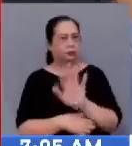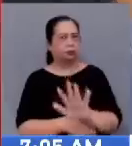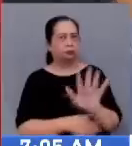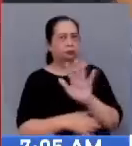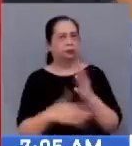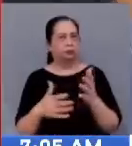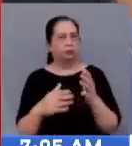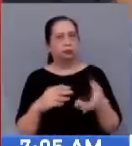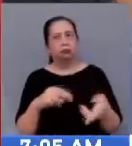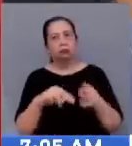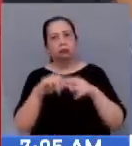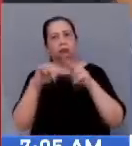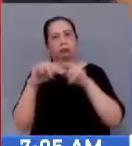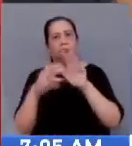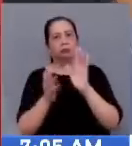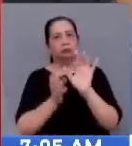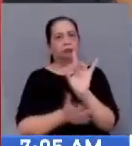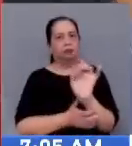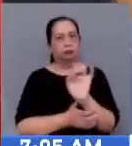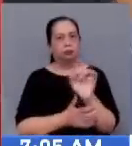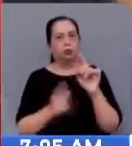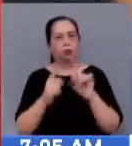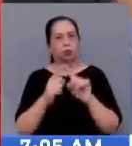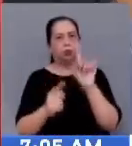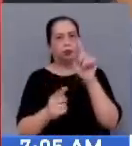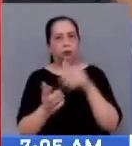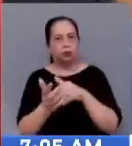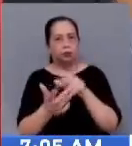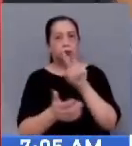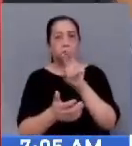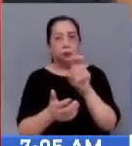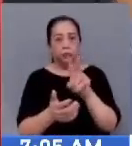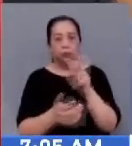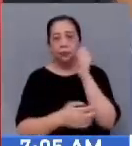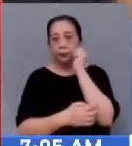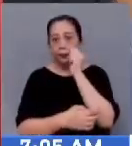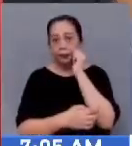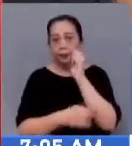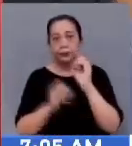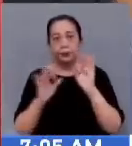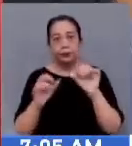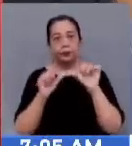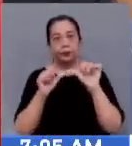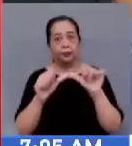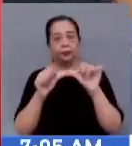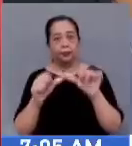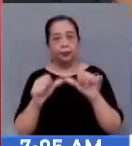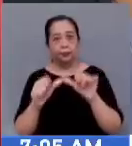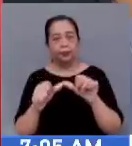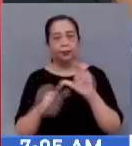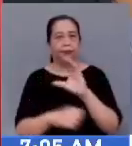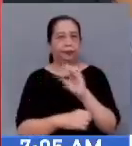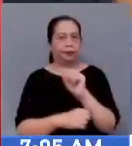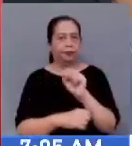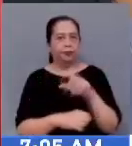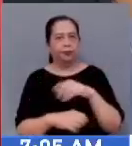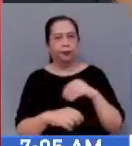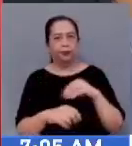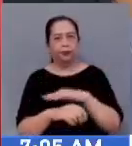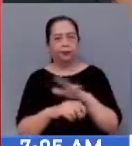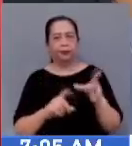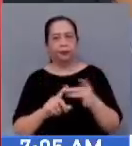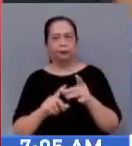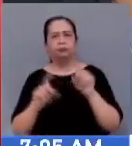to 800 to 1,200 cases per day kung magtutuloy-tuloy po ang mga kaso natin sa ngayon. Kailangan lahat tayo